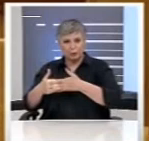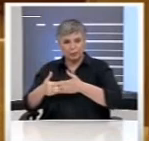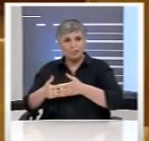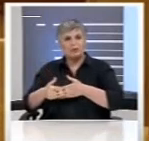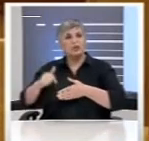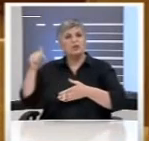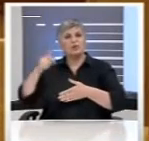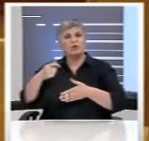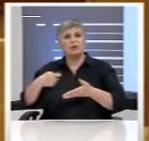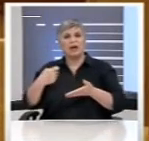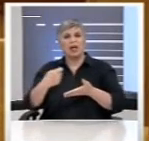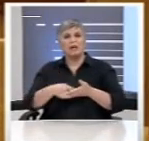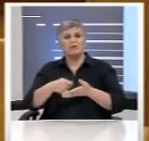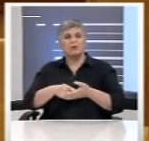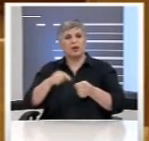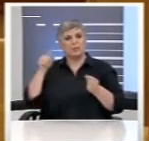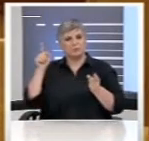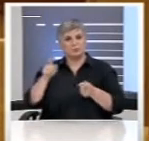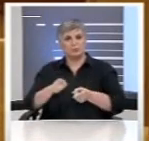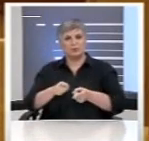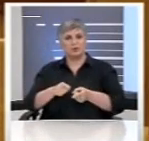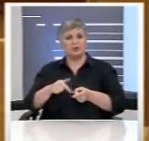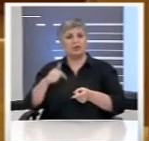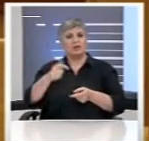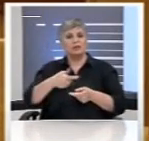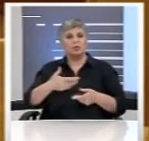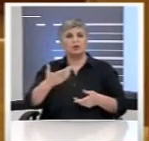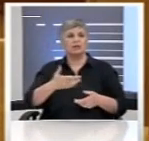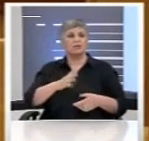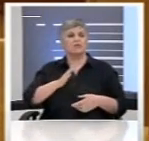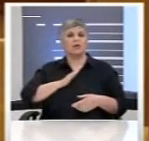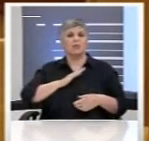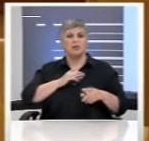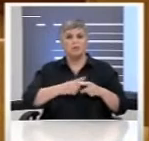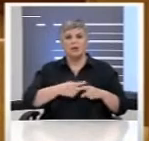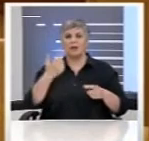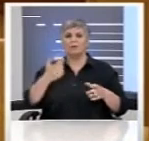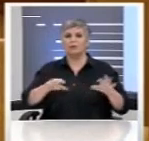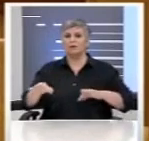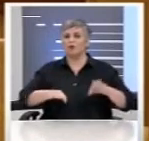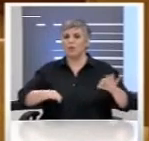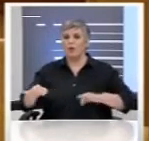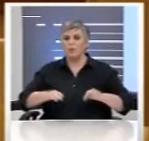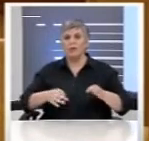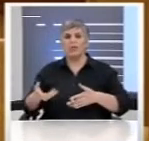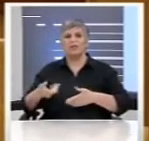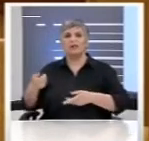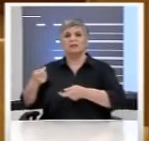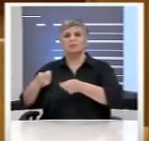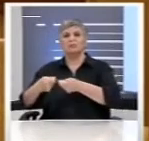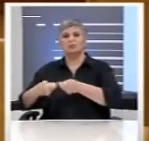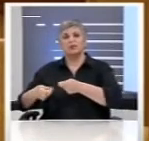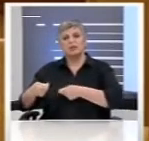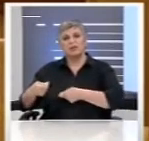φορολογικοί συντελεστές και των οικοκυριών και των επιχειρήσεων και της περιουσίας. Συνδυάζουμε επίσης